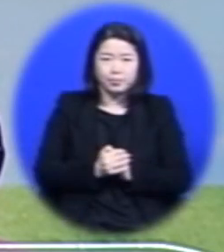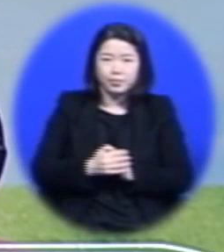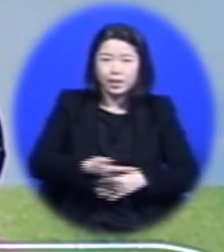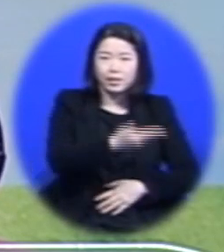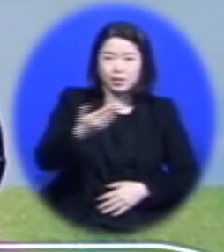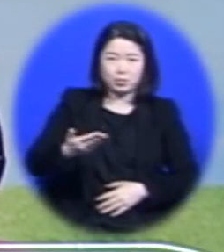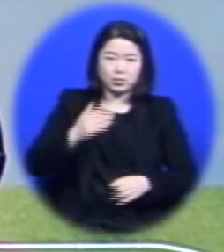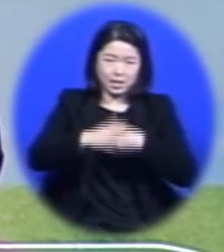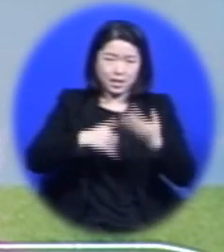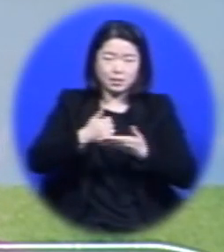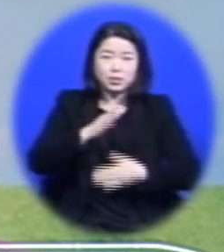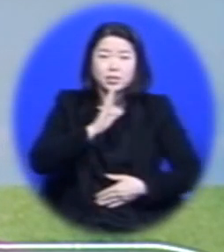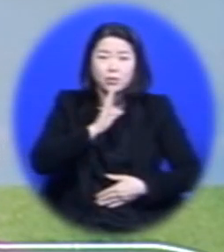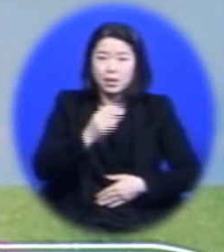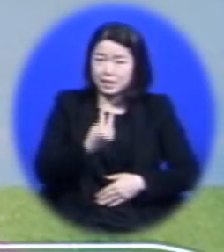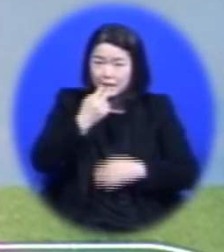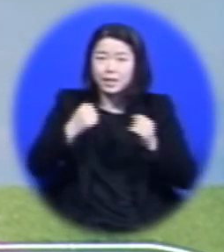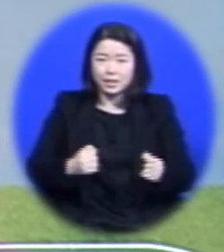여러분 하나님은 정말 살아 계십니다